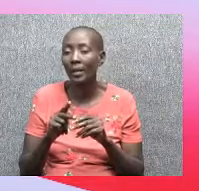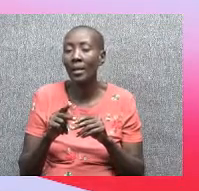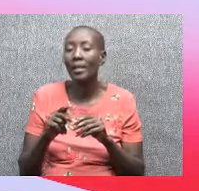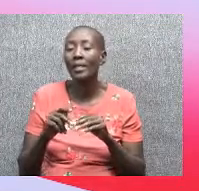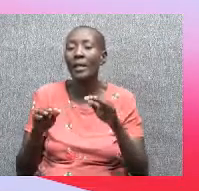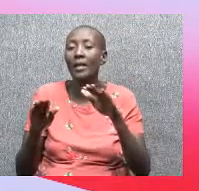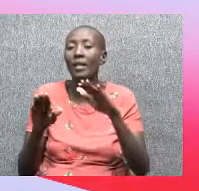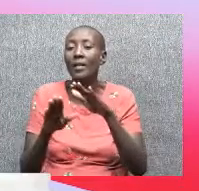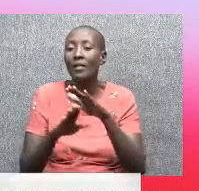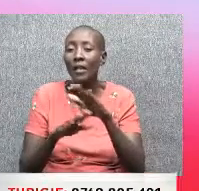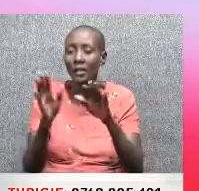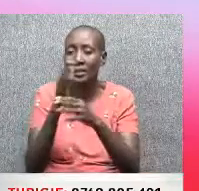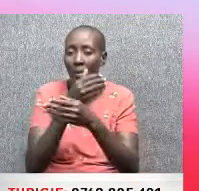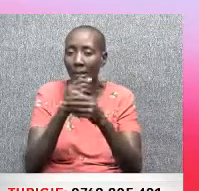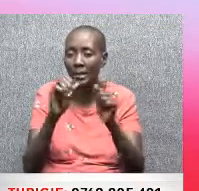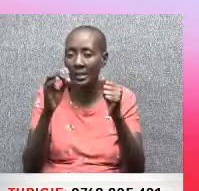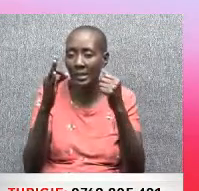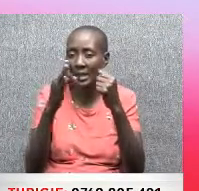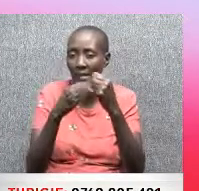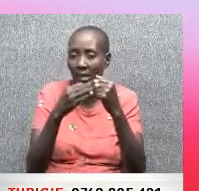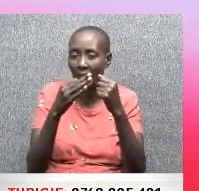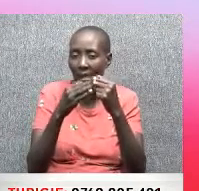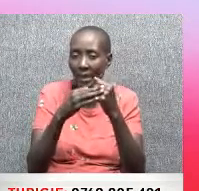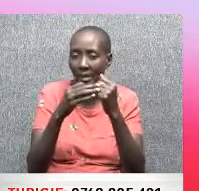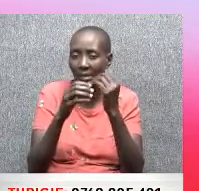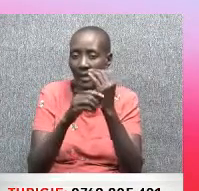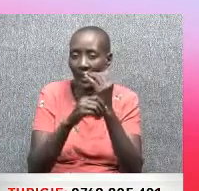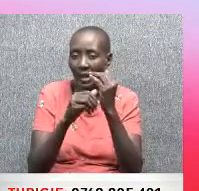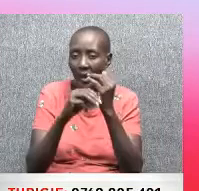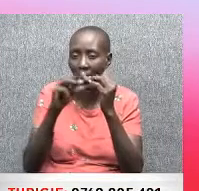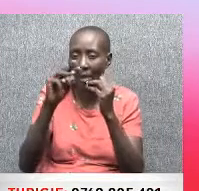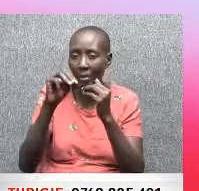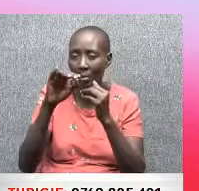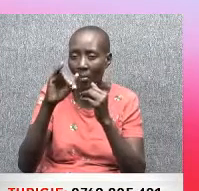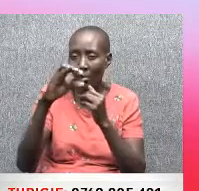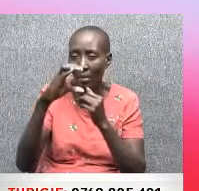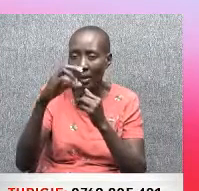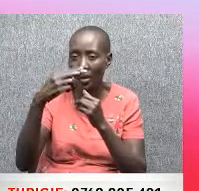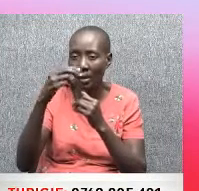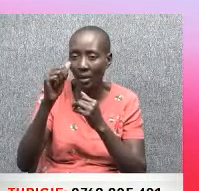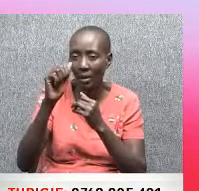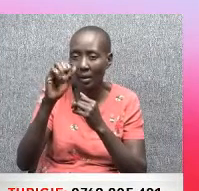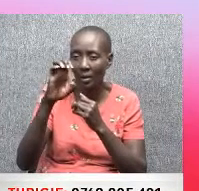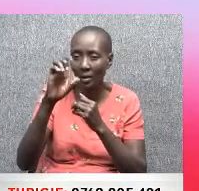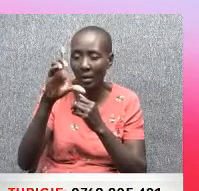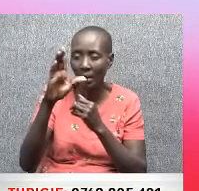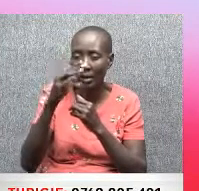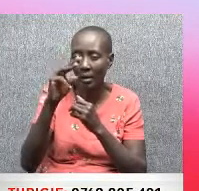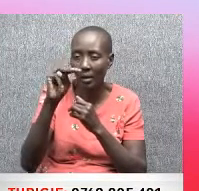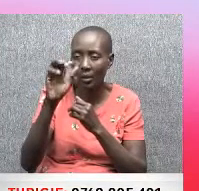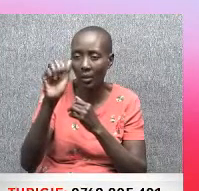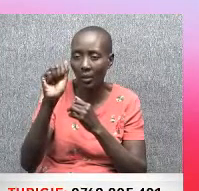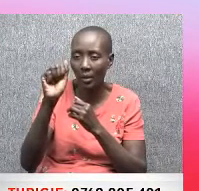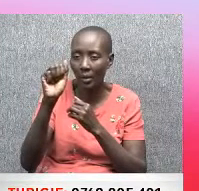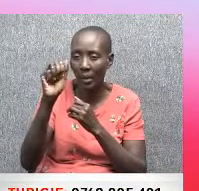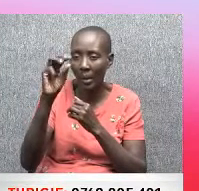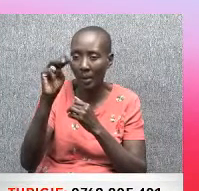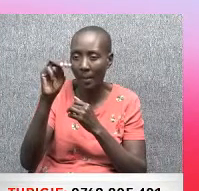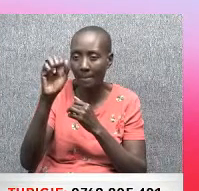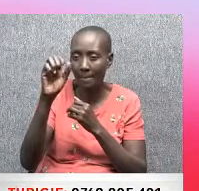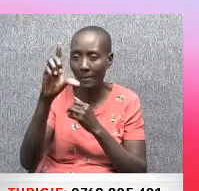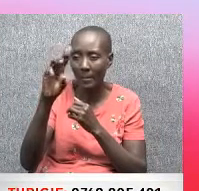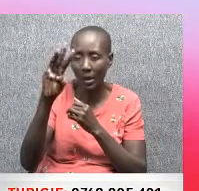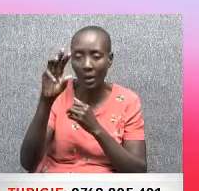rais wa 8 wa taifa la Kenya hayati Michael Kijana wa Malwa yamefanyika katika kanisa Katoliki la